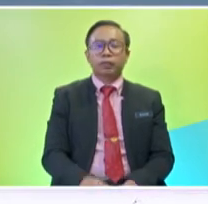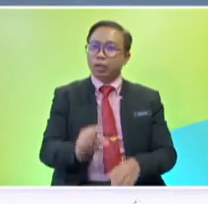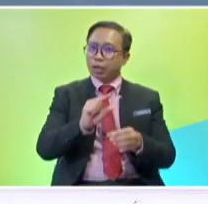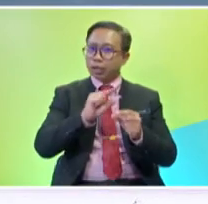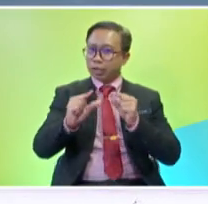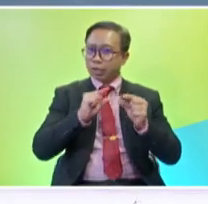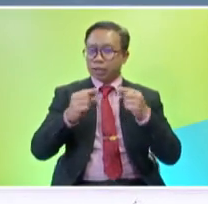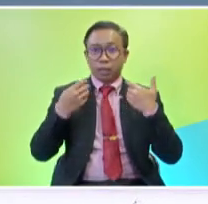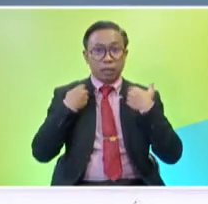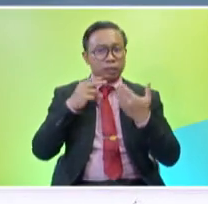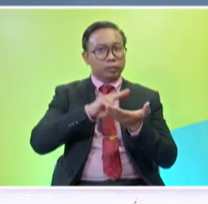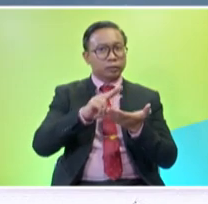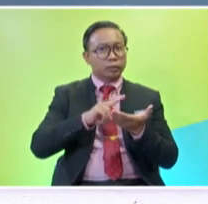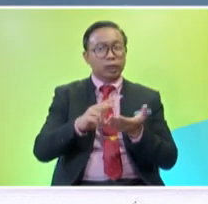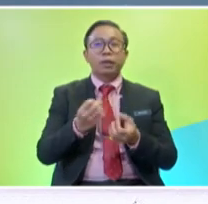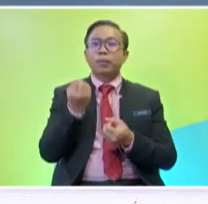iya